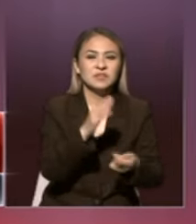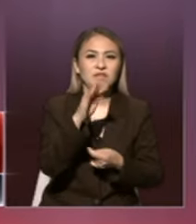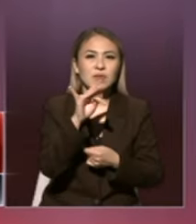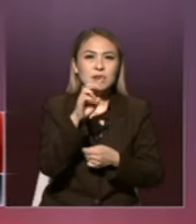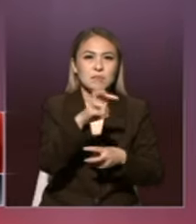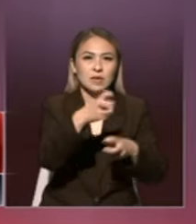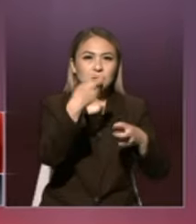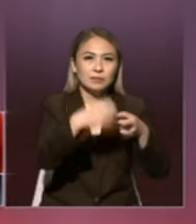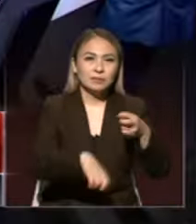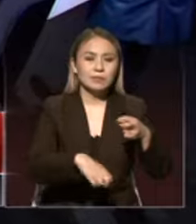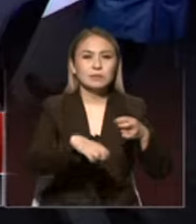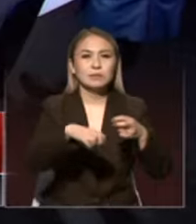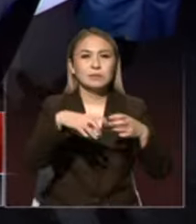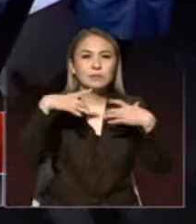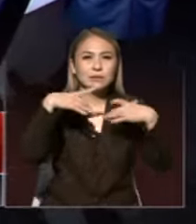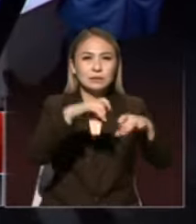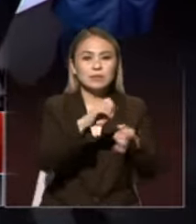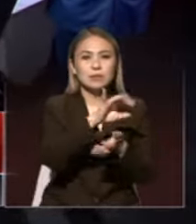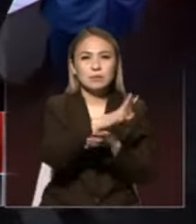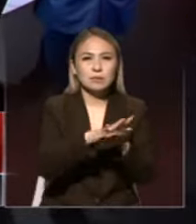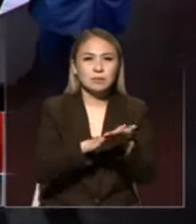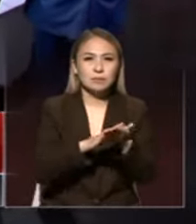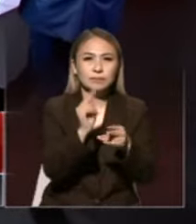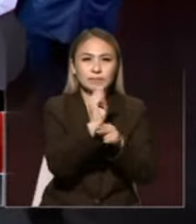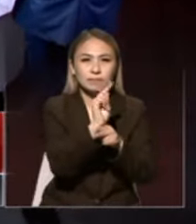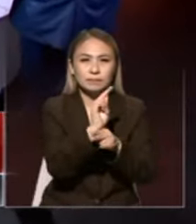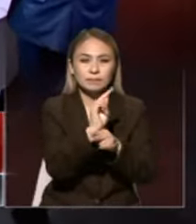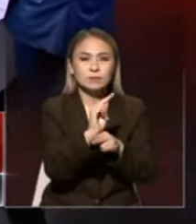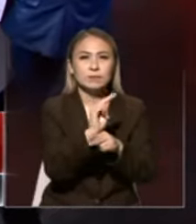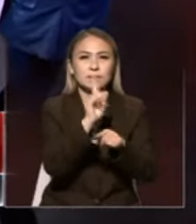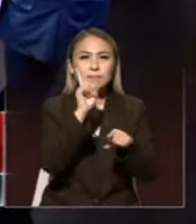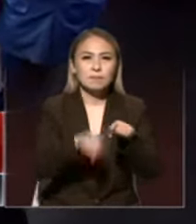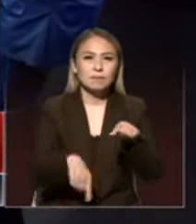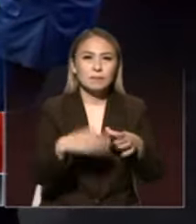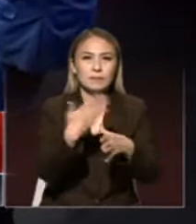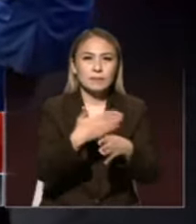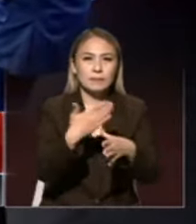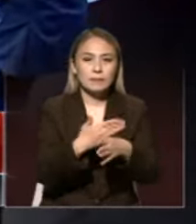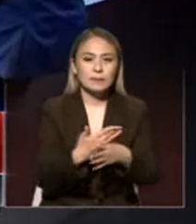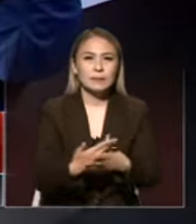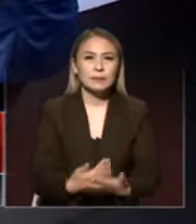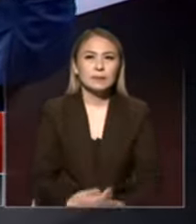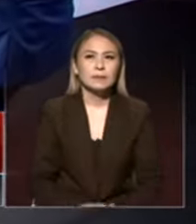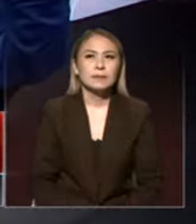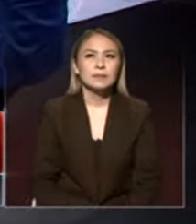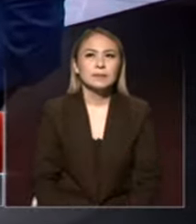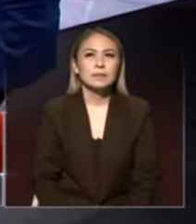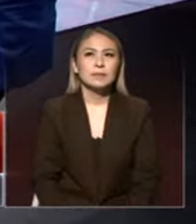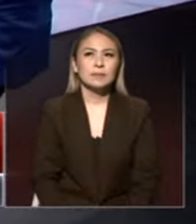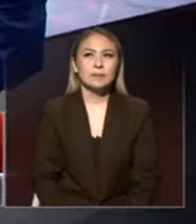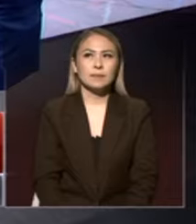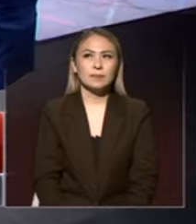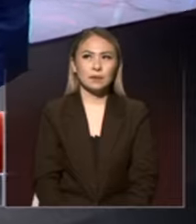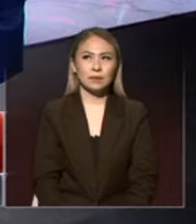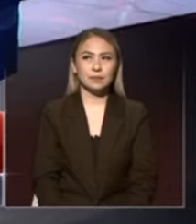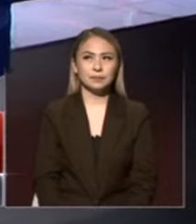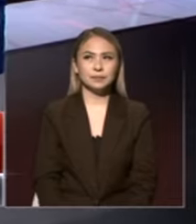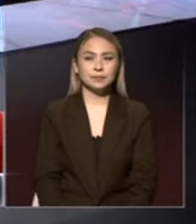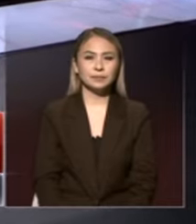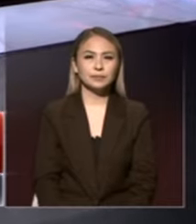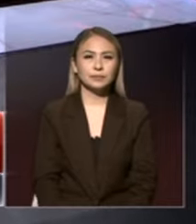сынған трактор немесе комбайн ары қарай жөндеп жіберуге ол мүдделі. Мынау бізде былай